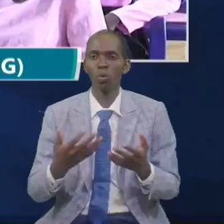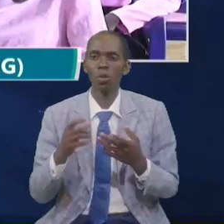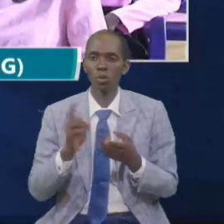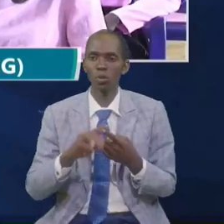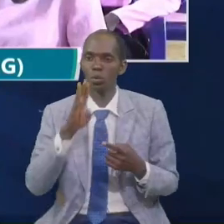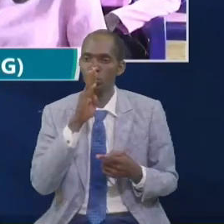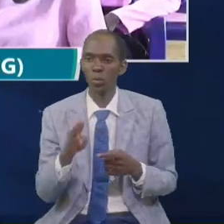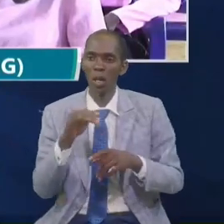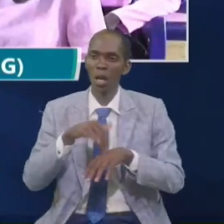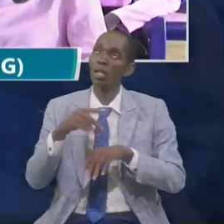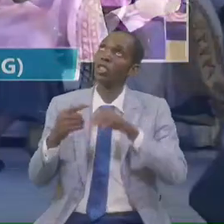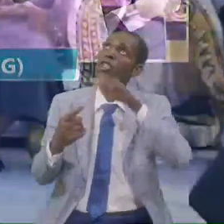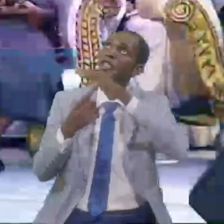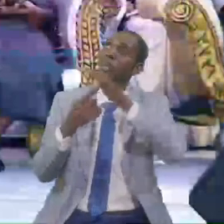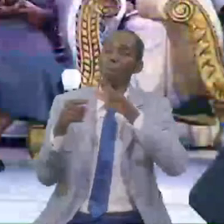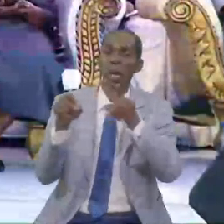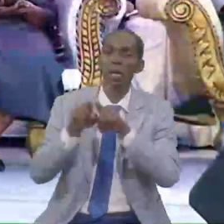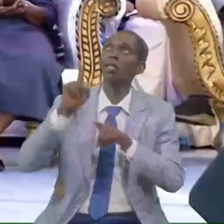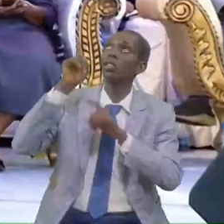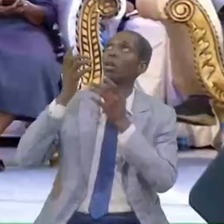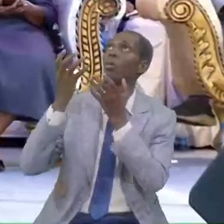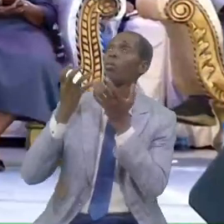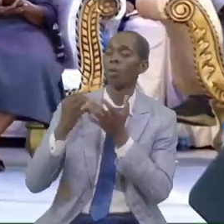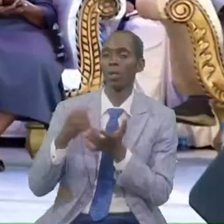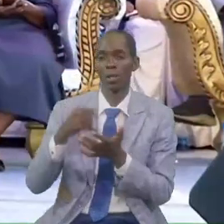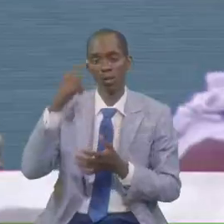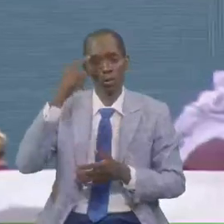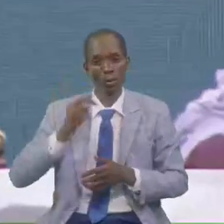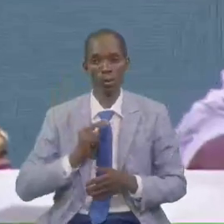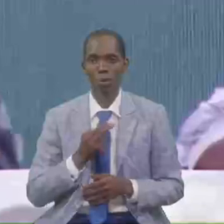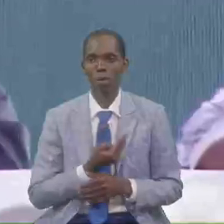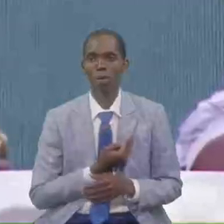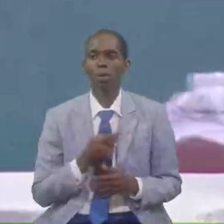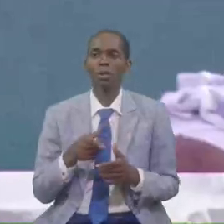Si nous voulons être des héros qu'il veut que nous soyons,